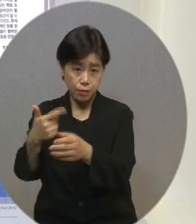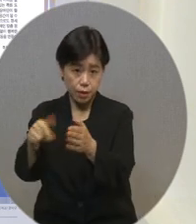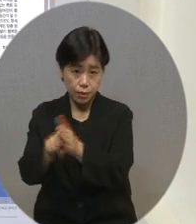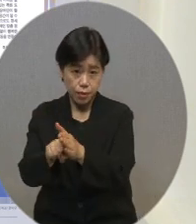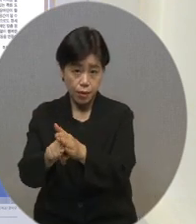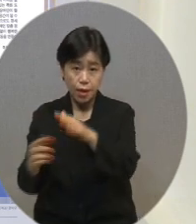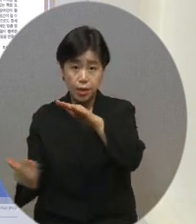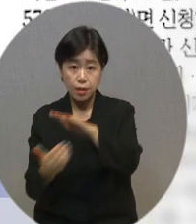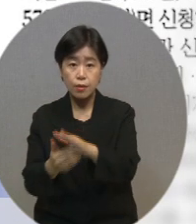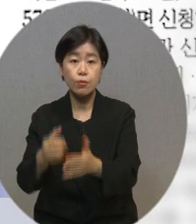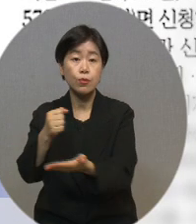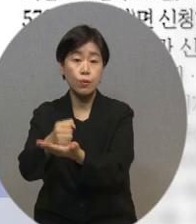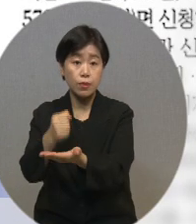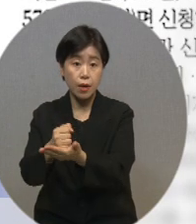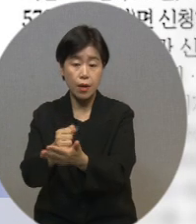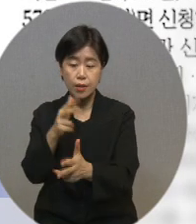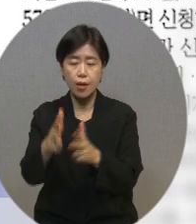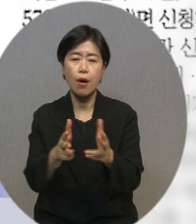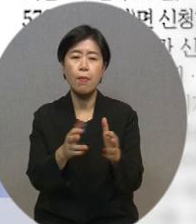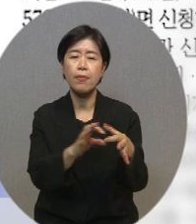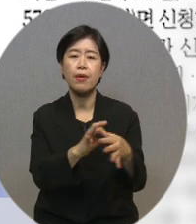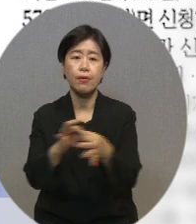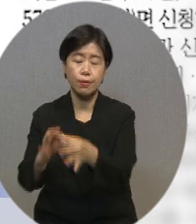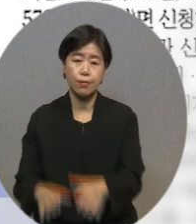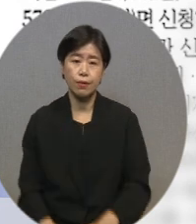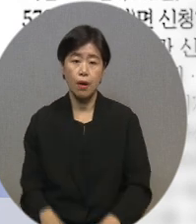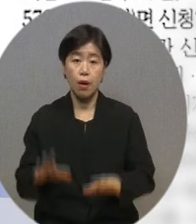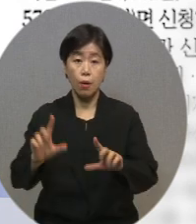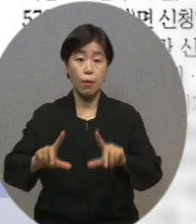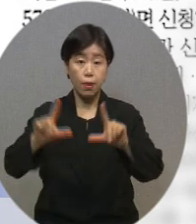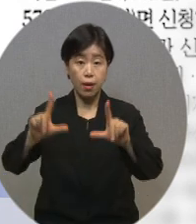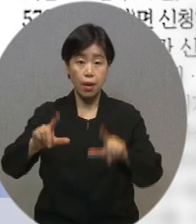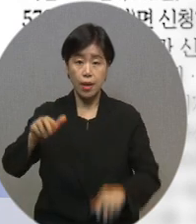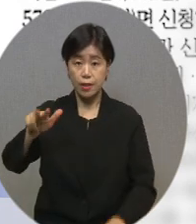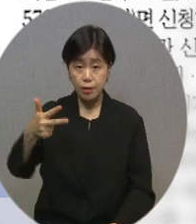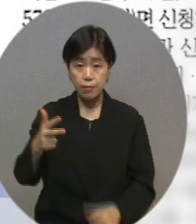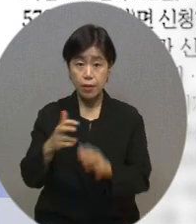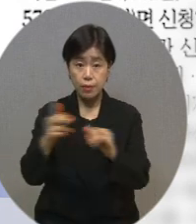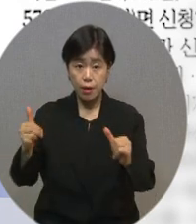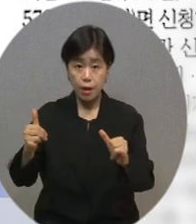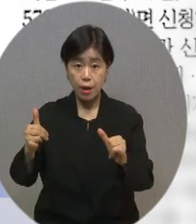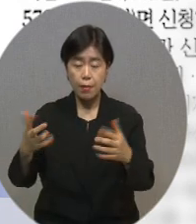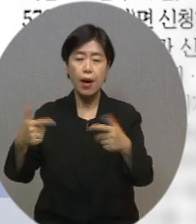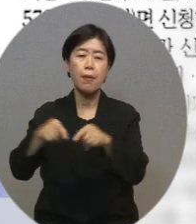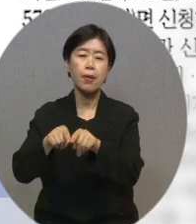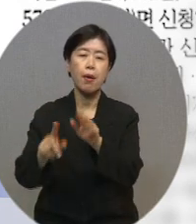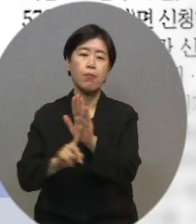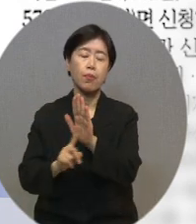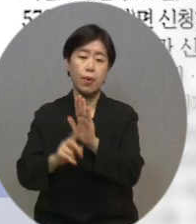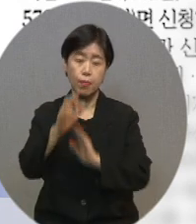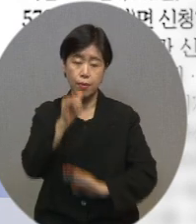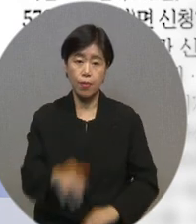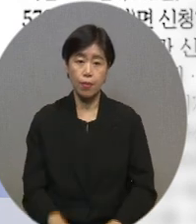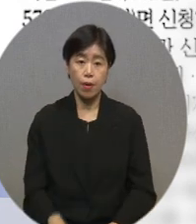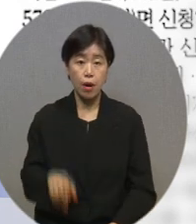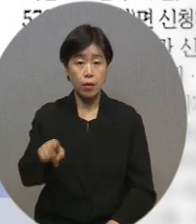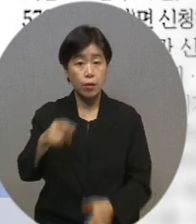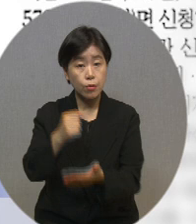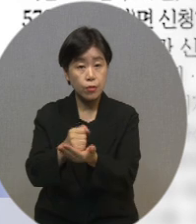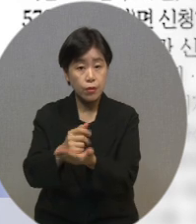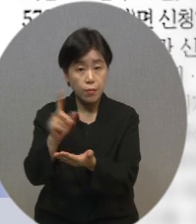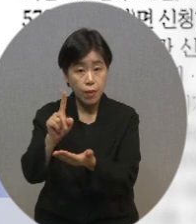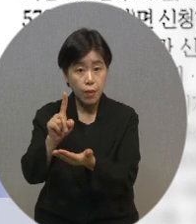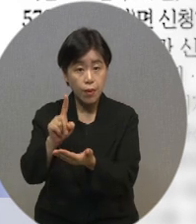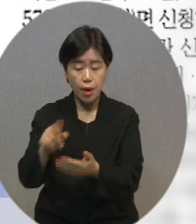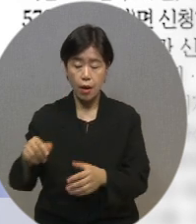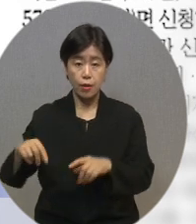올해도 이어갑니다 서울시는 올해 700명의 참가자를 모집하는데요 이룸 통장은 참가자가 일정 금액을